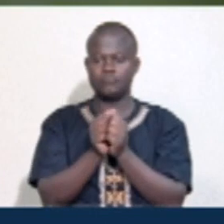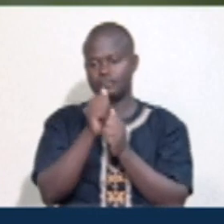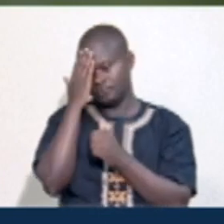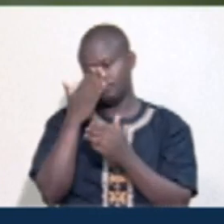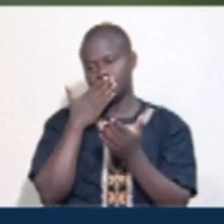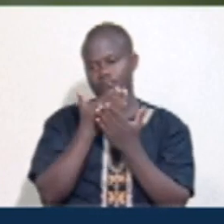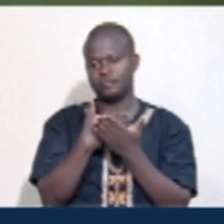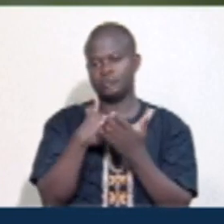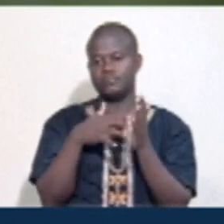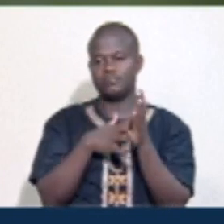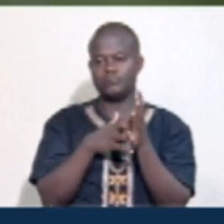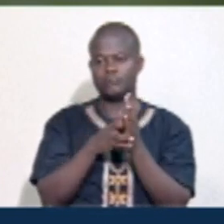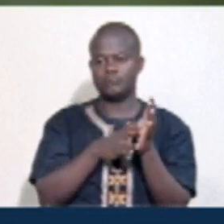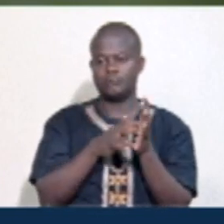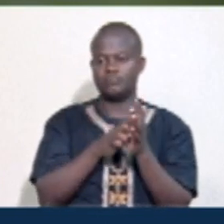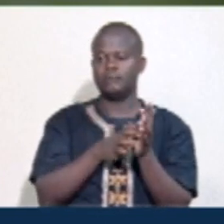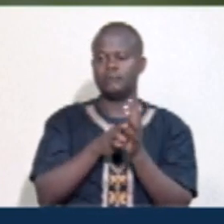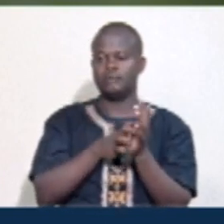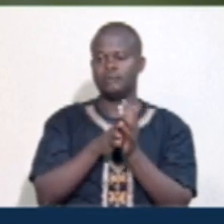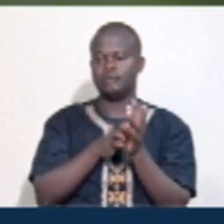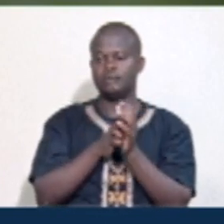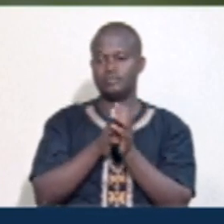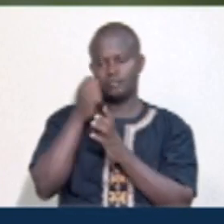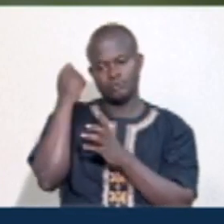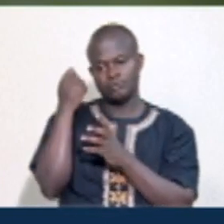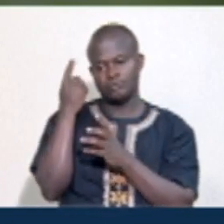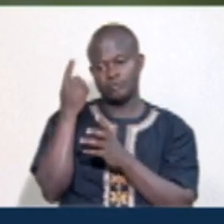ko tugirana intege nke ubwo Imana